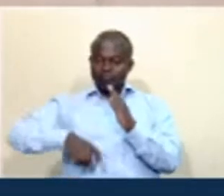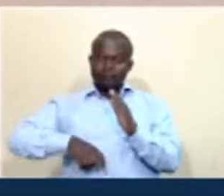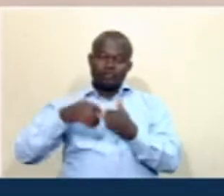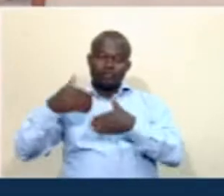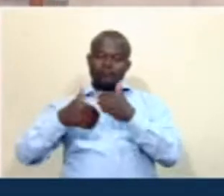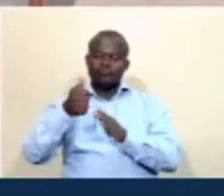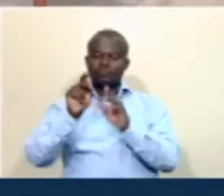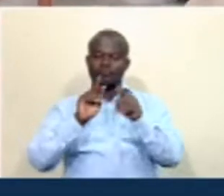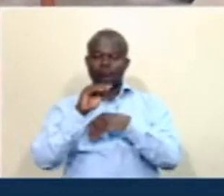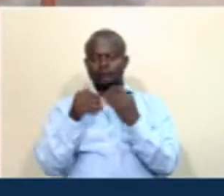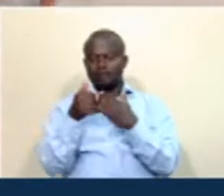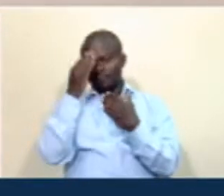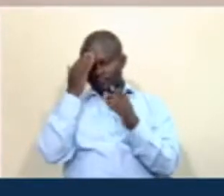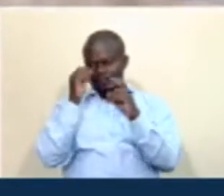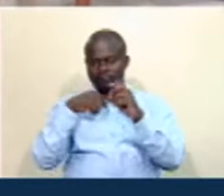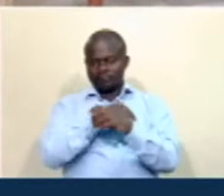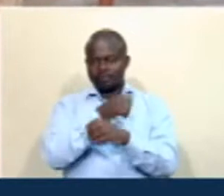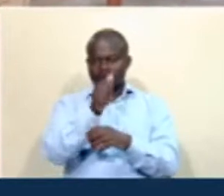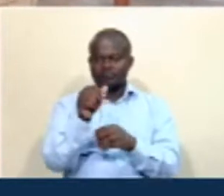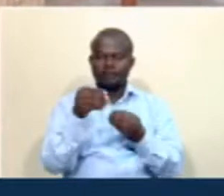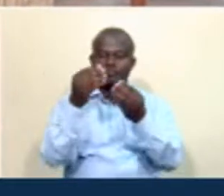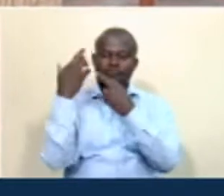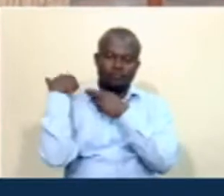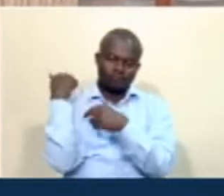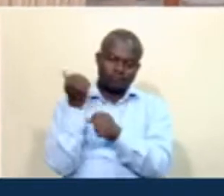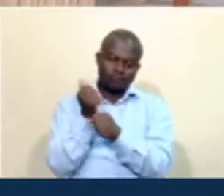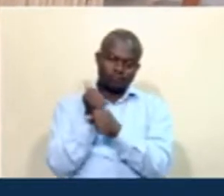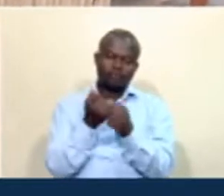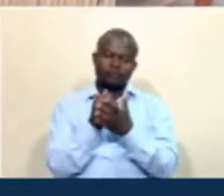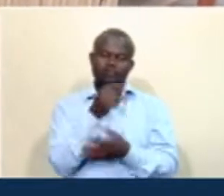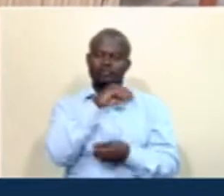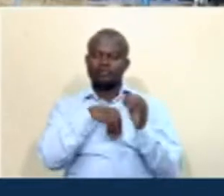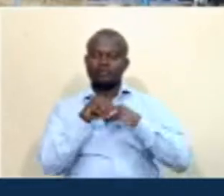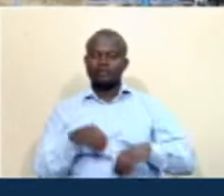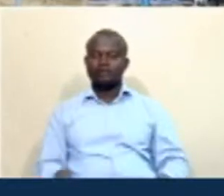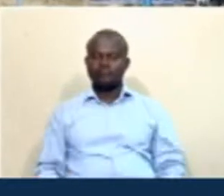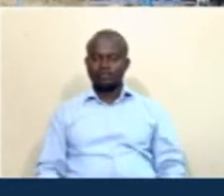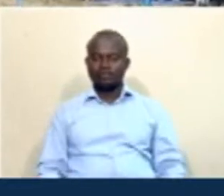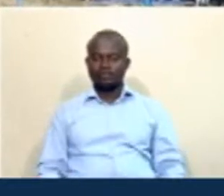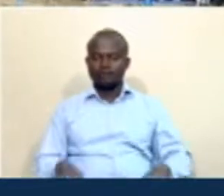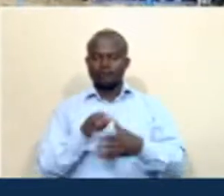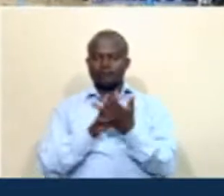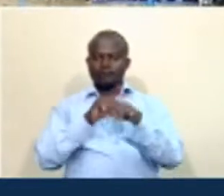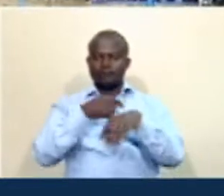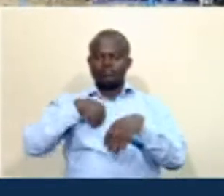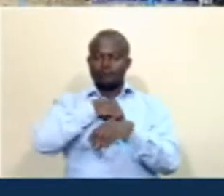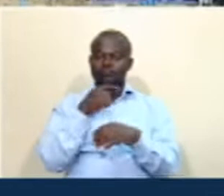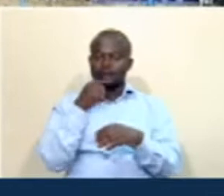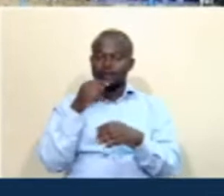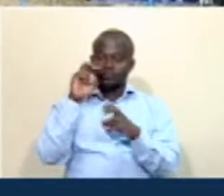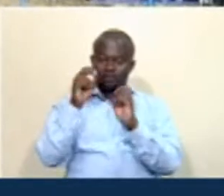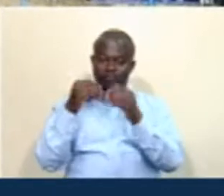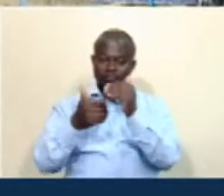hafi y'aba baturage kugira ngo iyi mirimo bahawe ikomeze kubabyarira umusaruro. Nubwo tuvuga ko twegereje